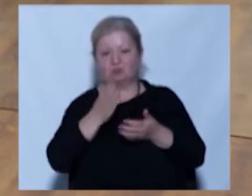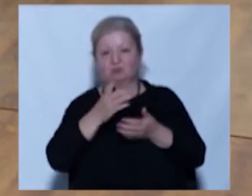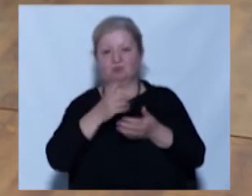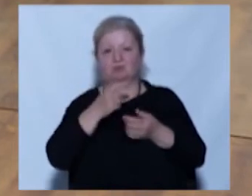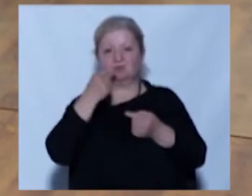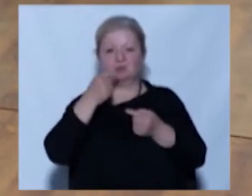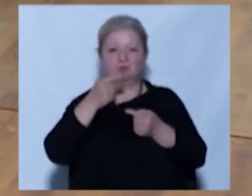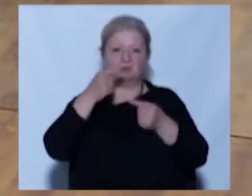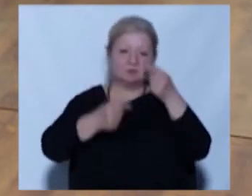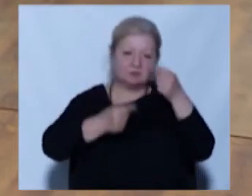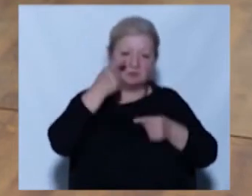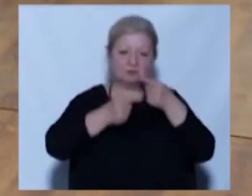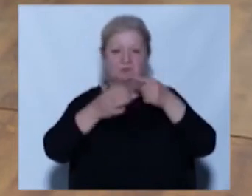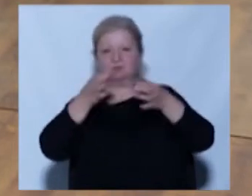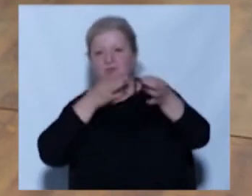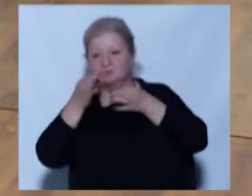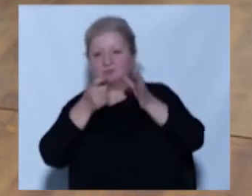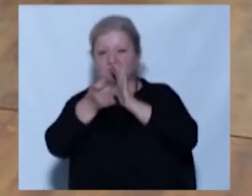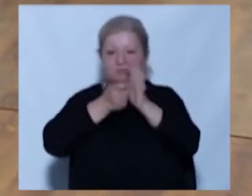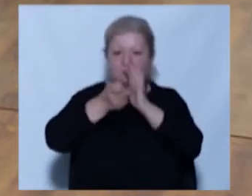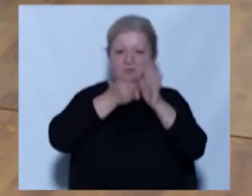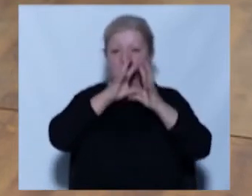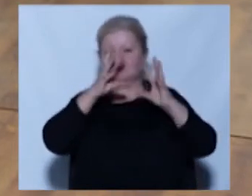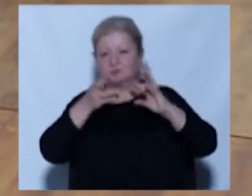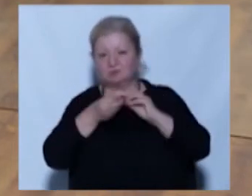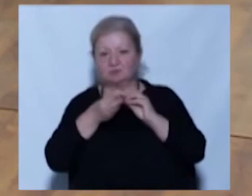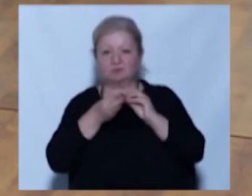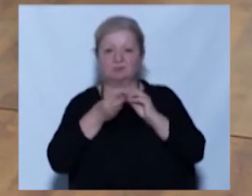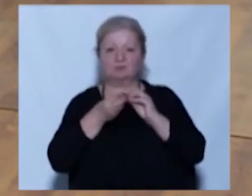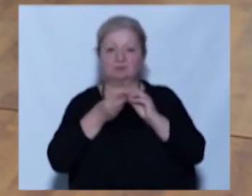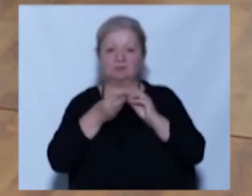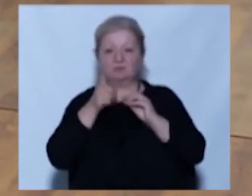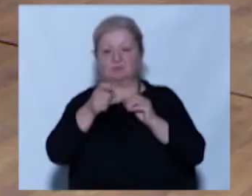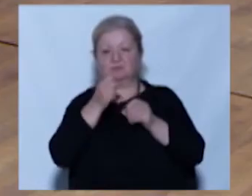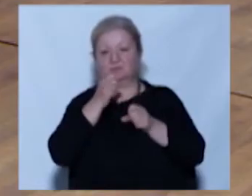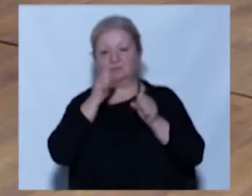სასახშიც მსჯელობის კულტურა, მსჯელობის უნარი